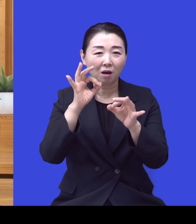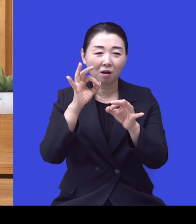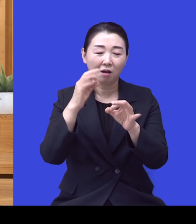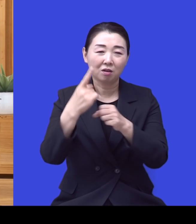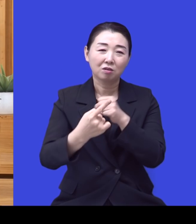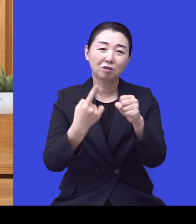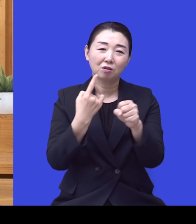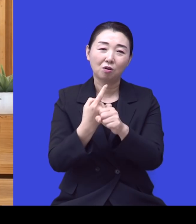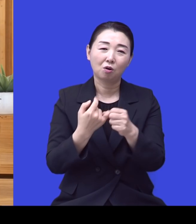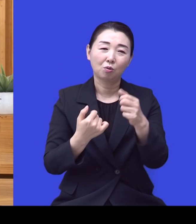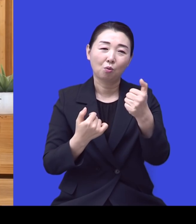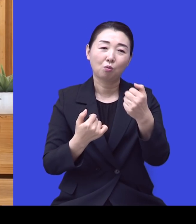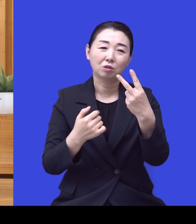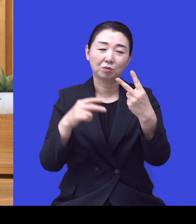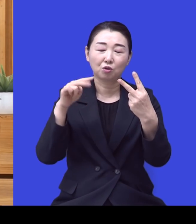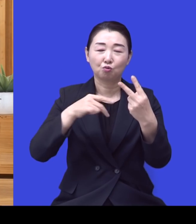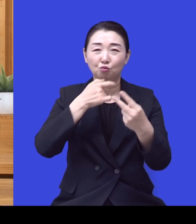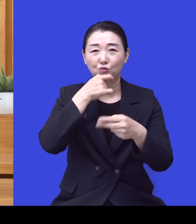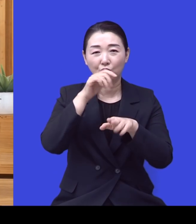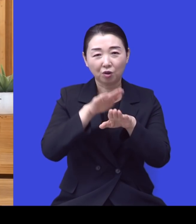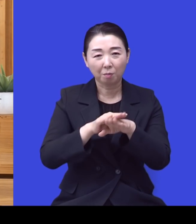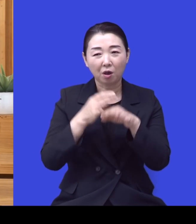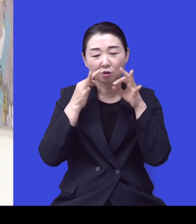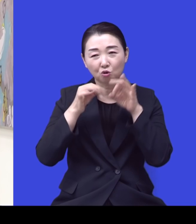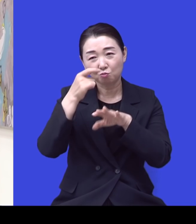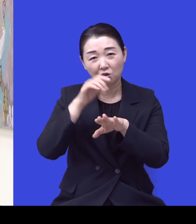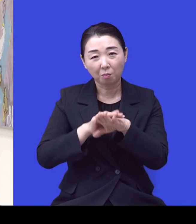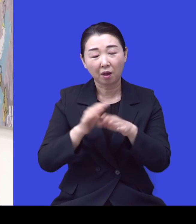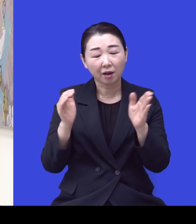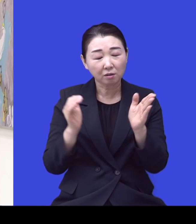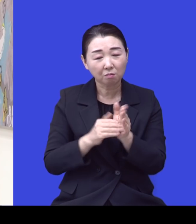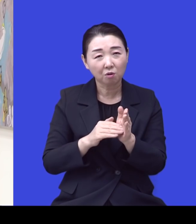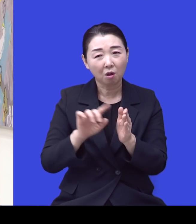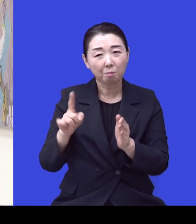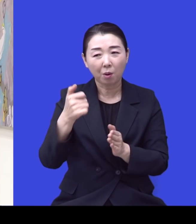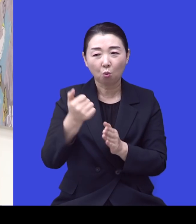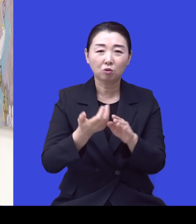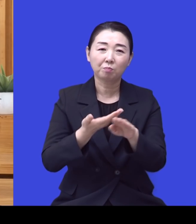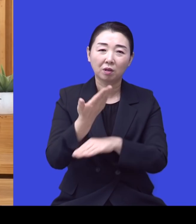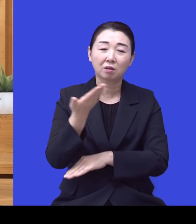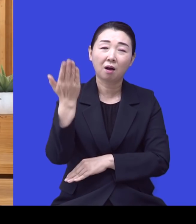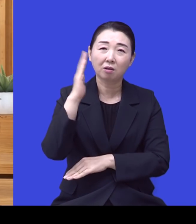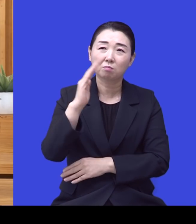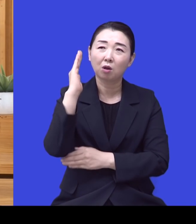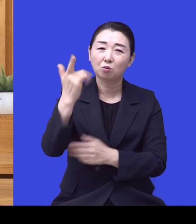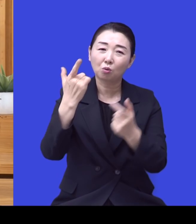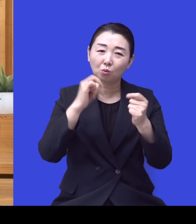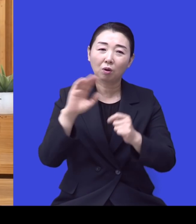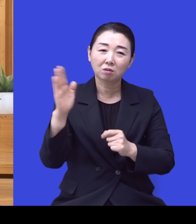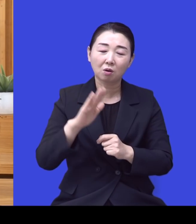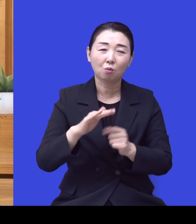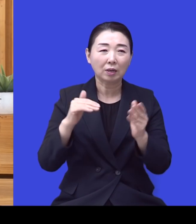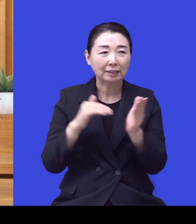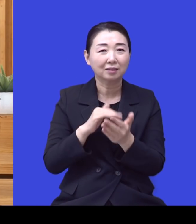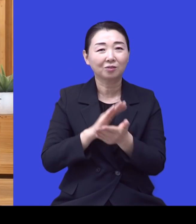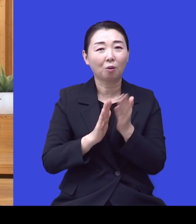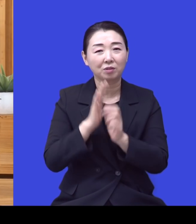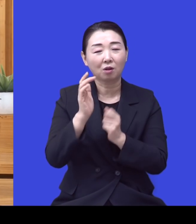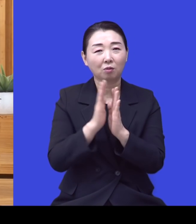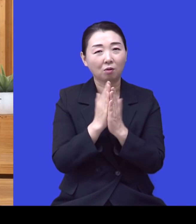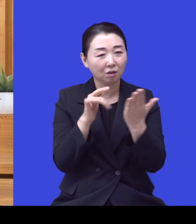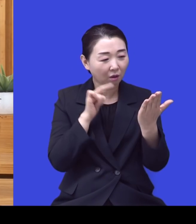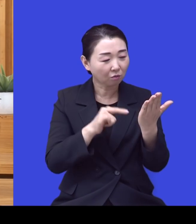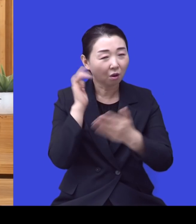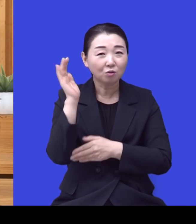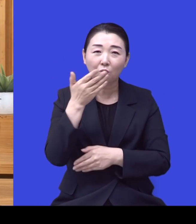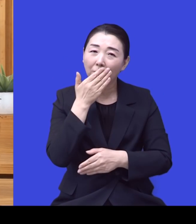52주에 수요 예배까지 포함하고 금요까지 하면은 150회 이상 설교를 하시는데 어떻게 똑같은 설교가 없이 저렇게 무궁무진하게 끝없이 성경책을 가지고